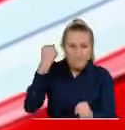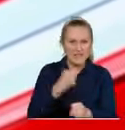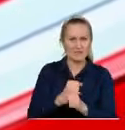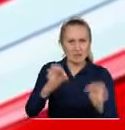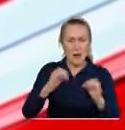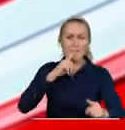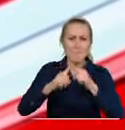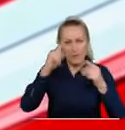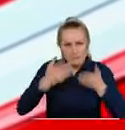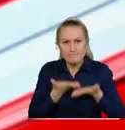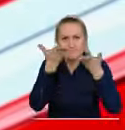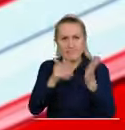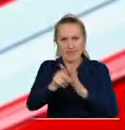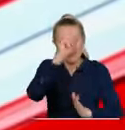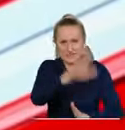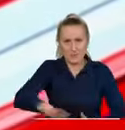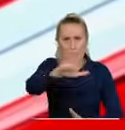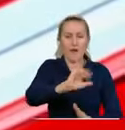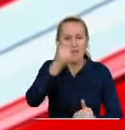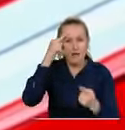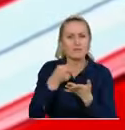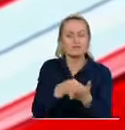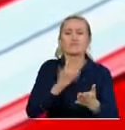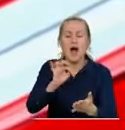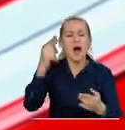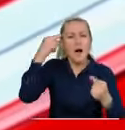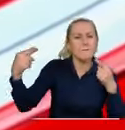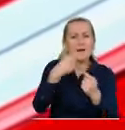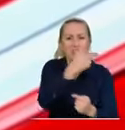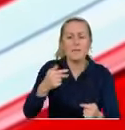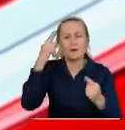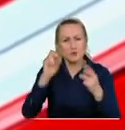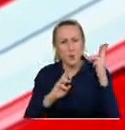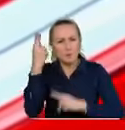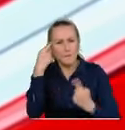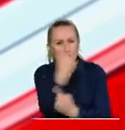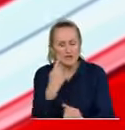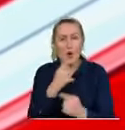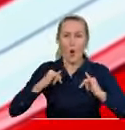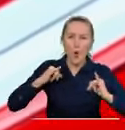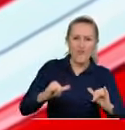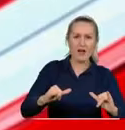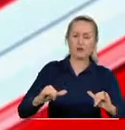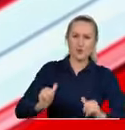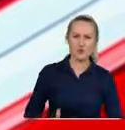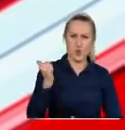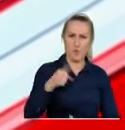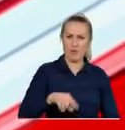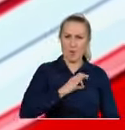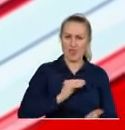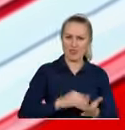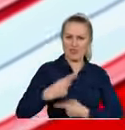politycznie dla społeczeństwa w duchu alternatywy merytorycznej, zdrowego rozsądku, odwagi, dumy z własnej